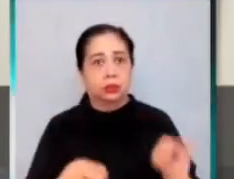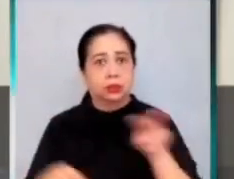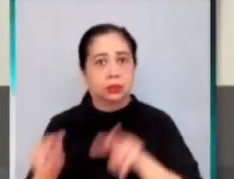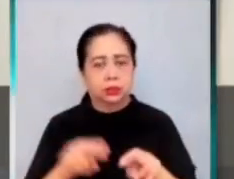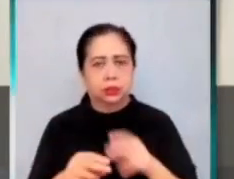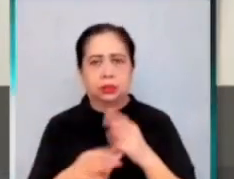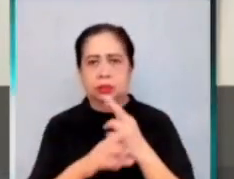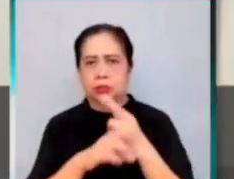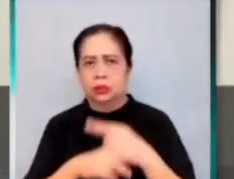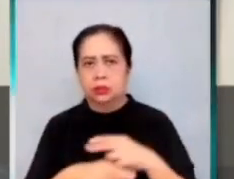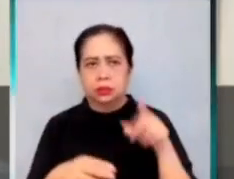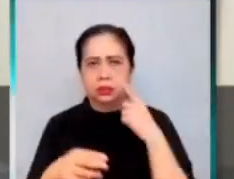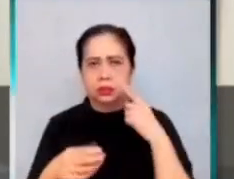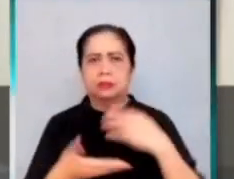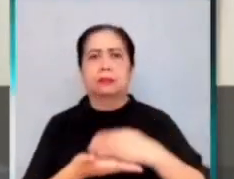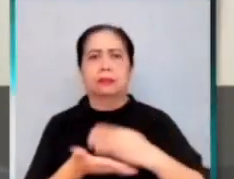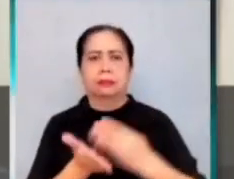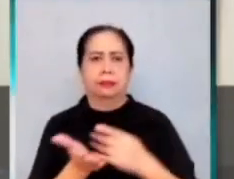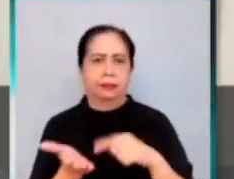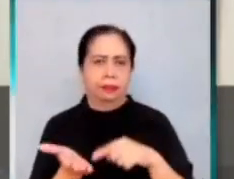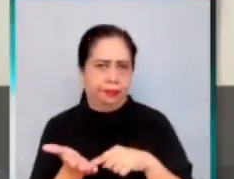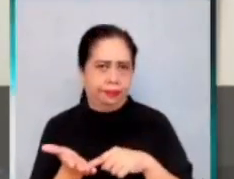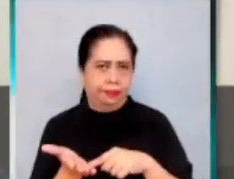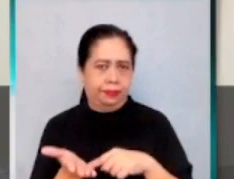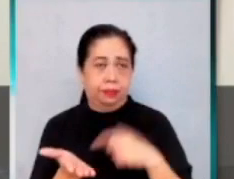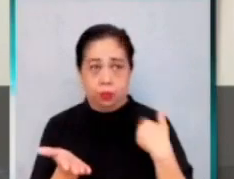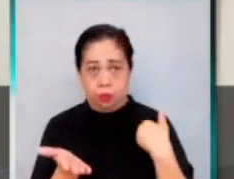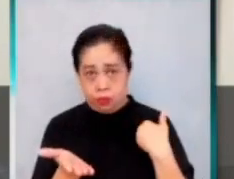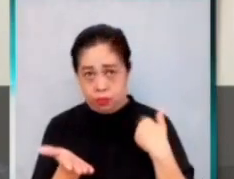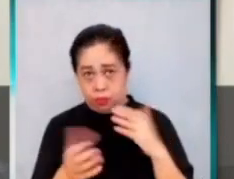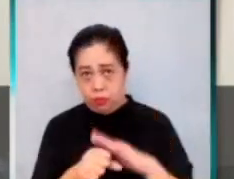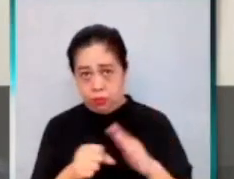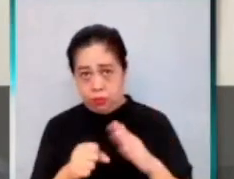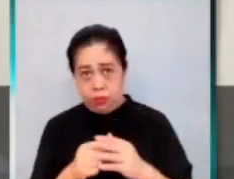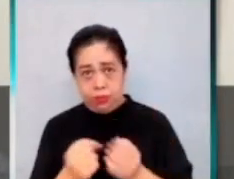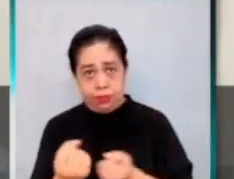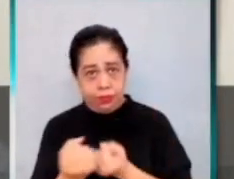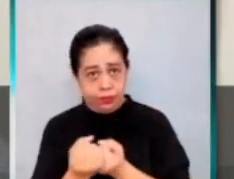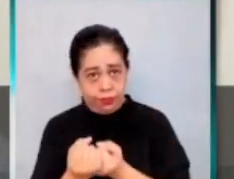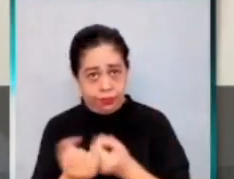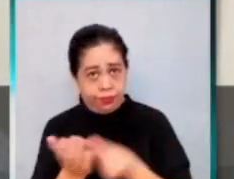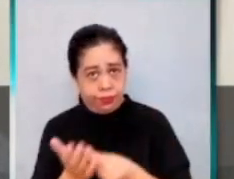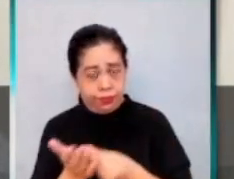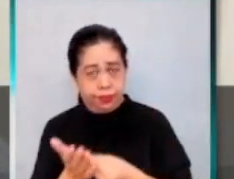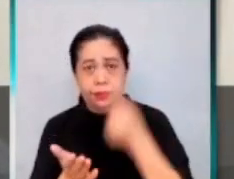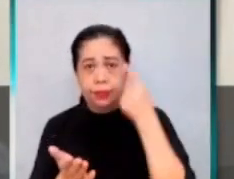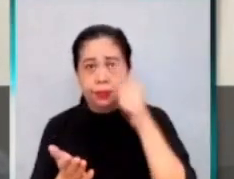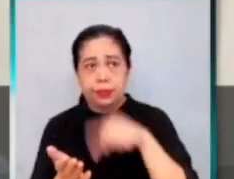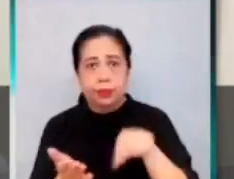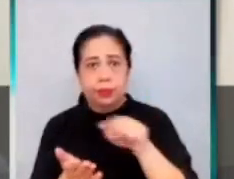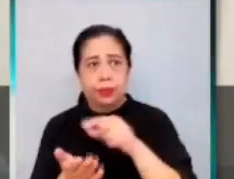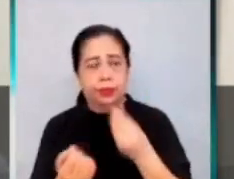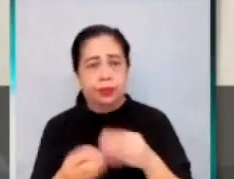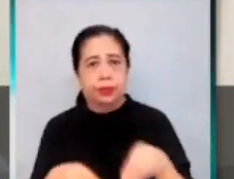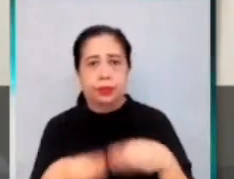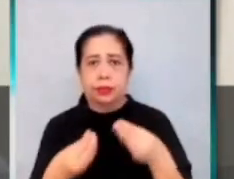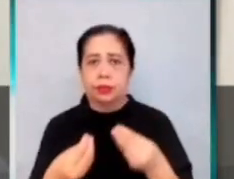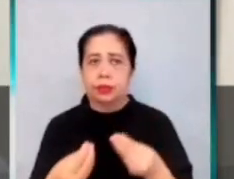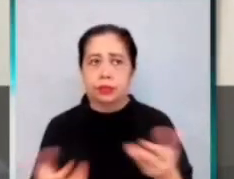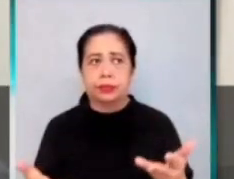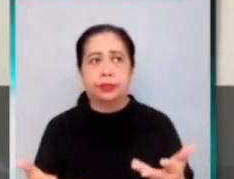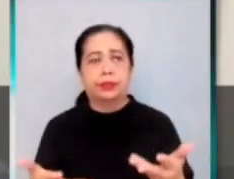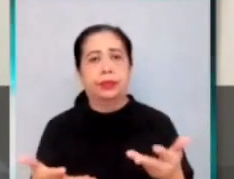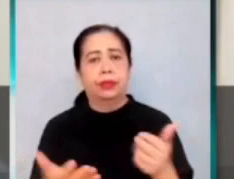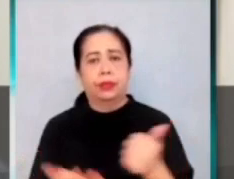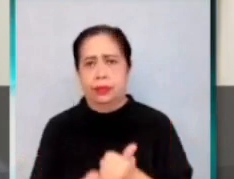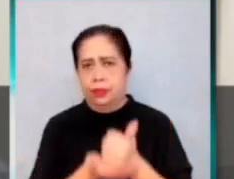yung budget natin. Meron ba tayong pantustos doon sa pagbibigay ng tulong